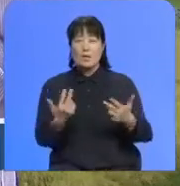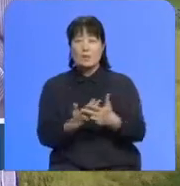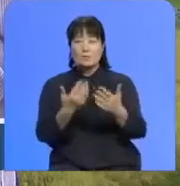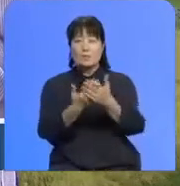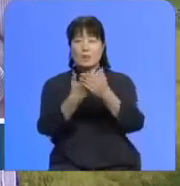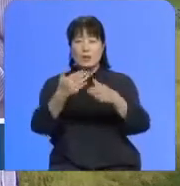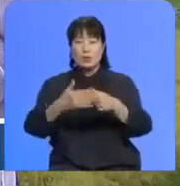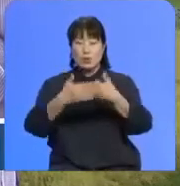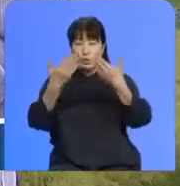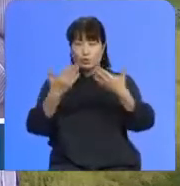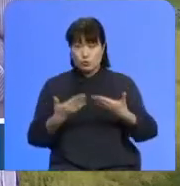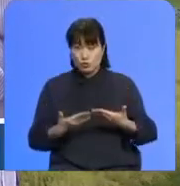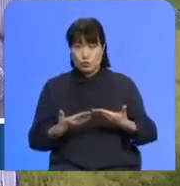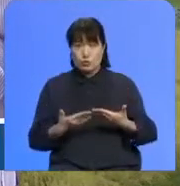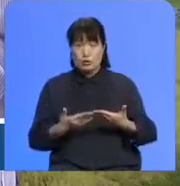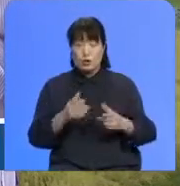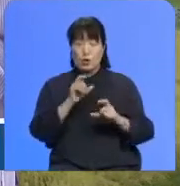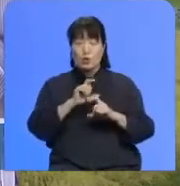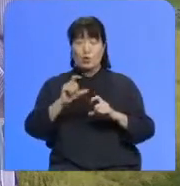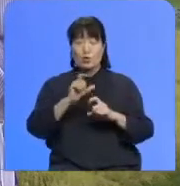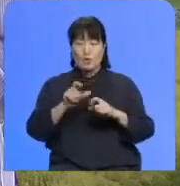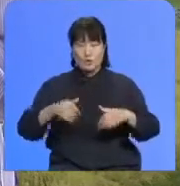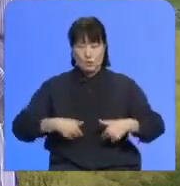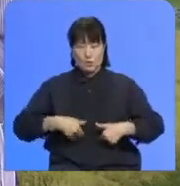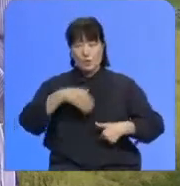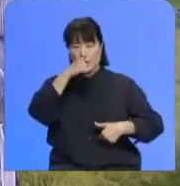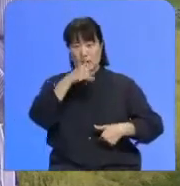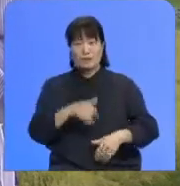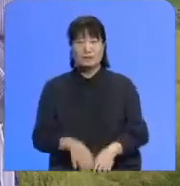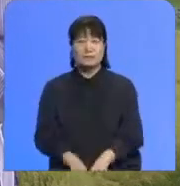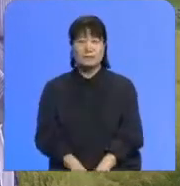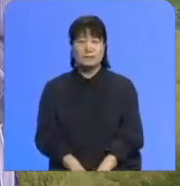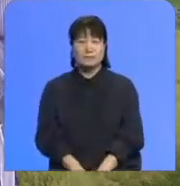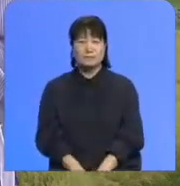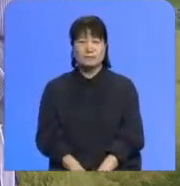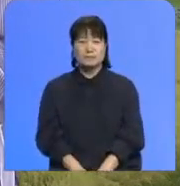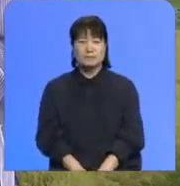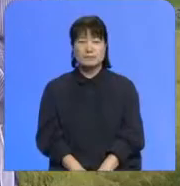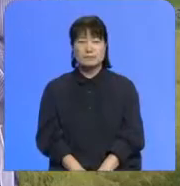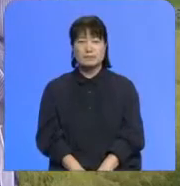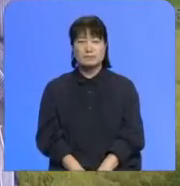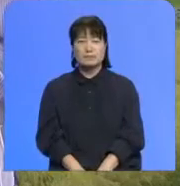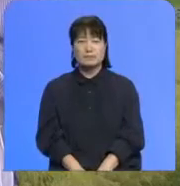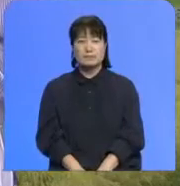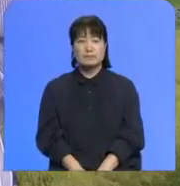최선의 해법을 찾기 위한 고민이 필요해 보입니다. KBS 뉴스 강규엽입니다.